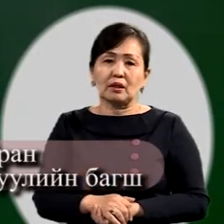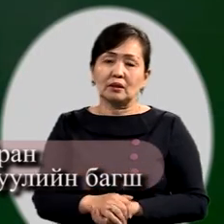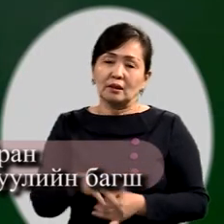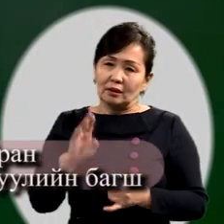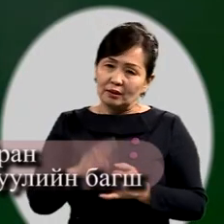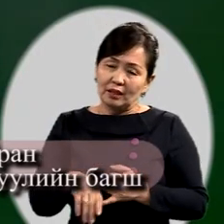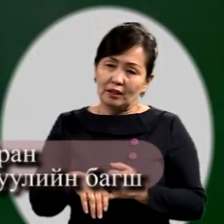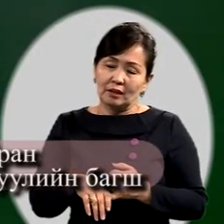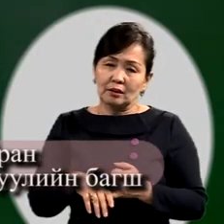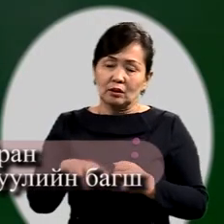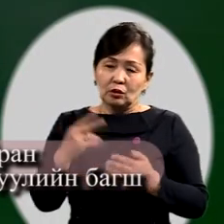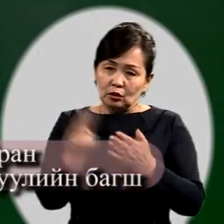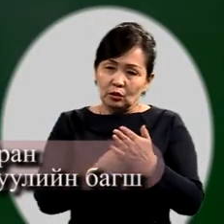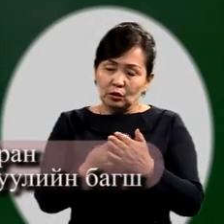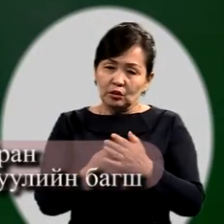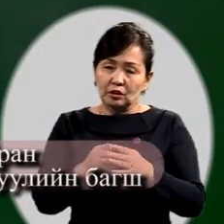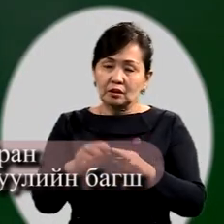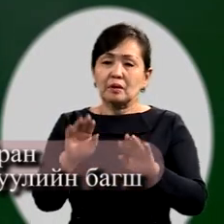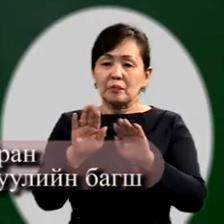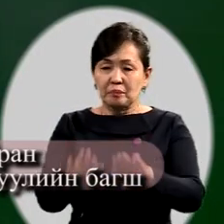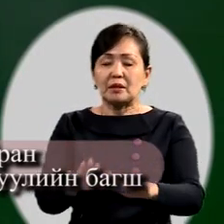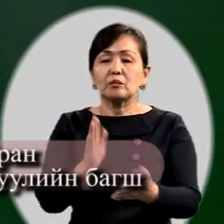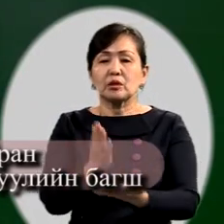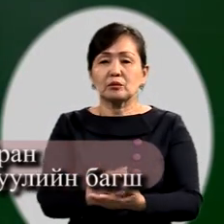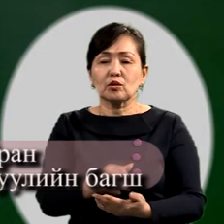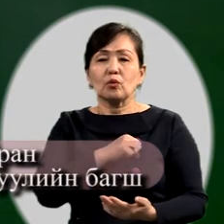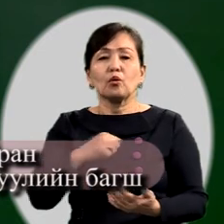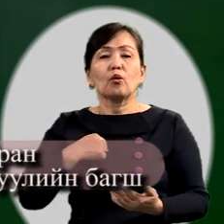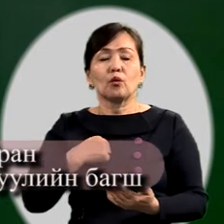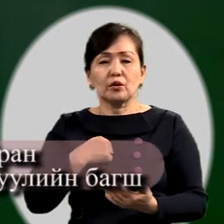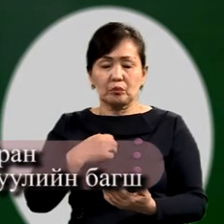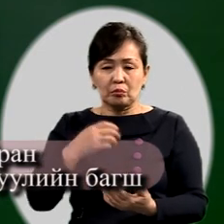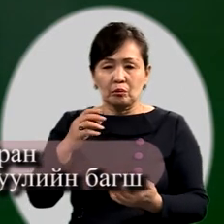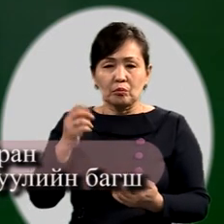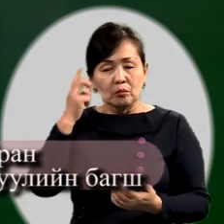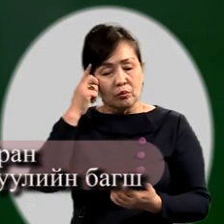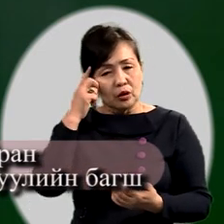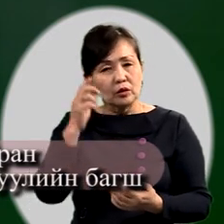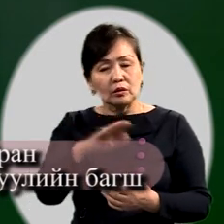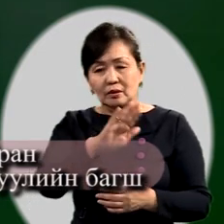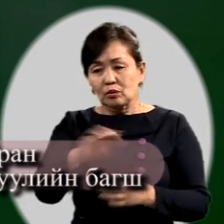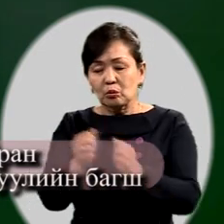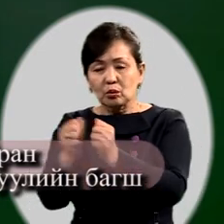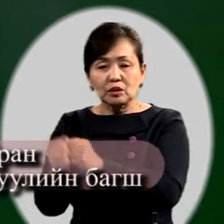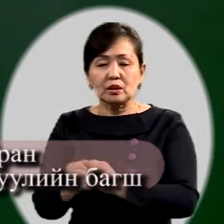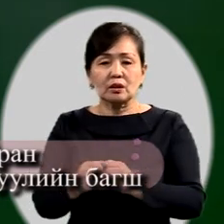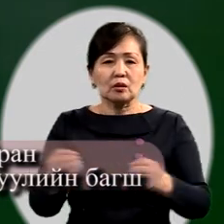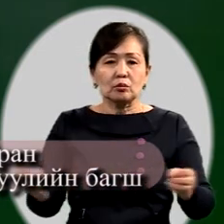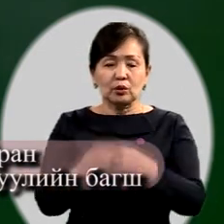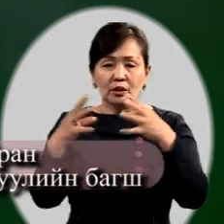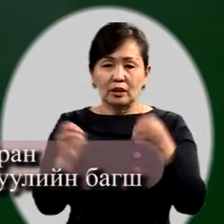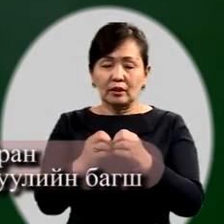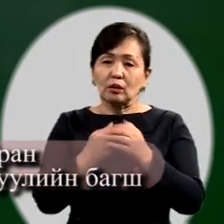Содан кейін суретің дайын болады. Сондай-ақ өз туындыңды басқаның туындысында құрметпен